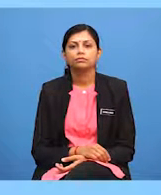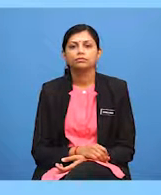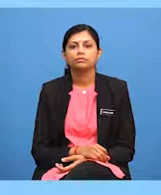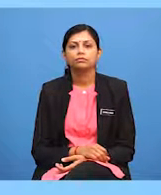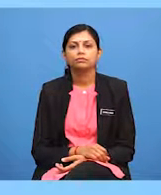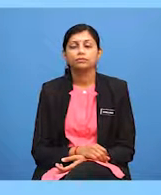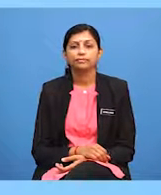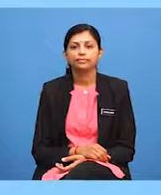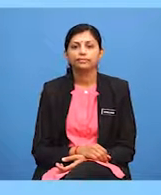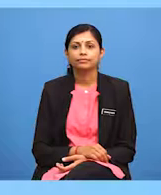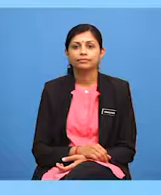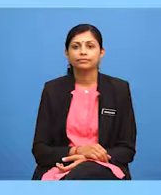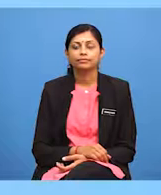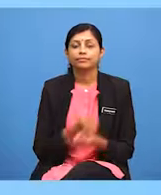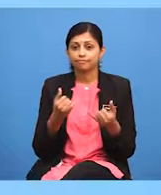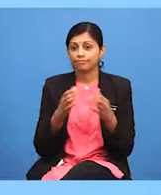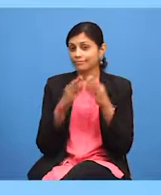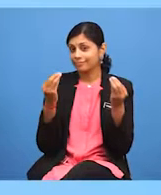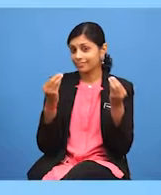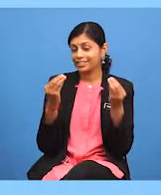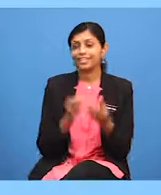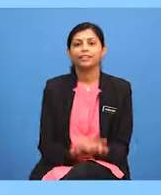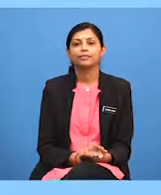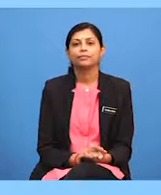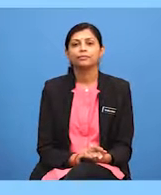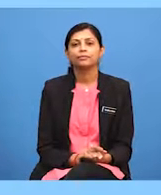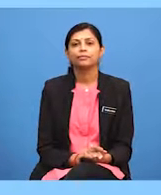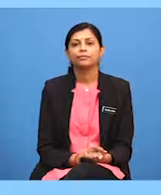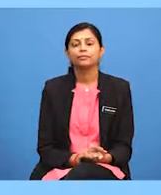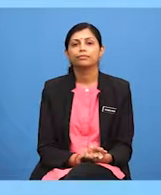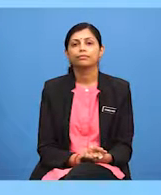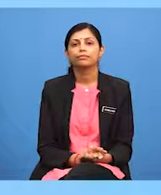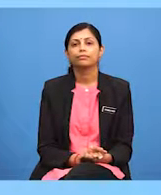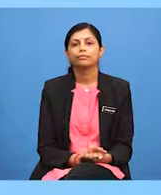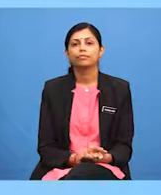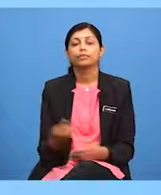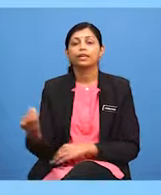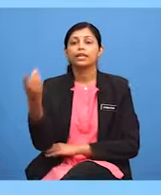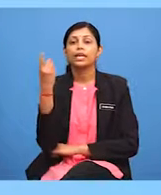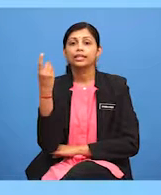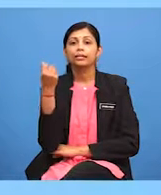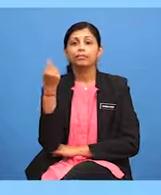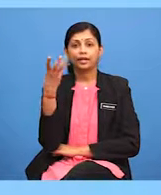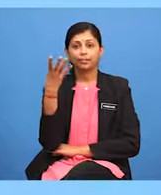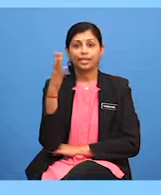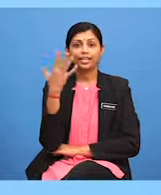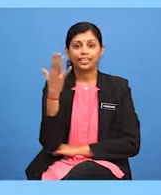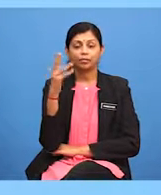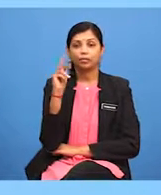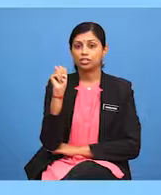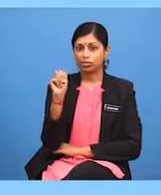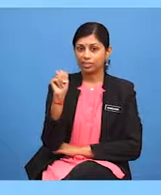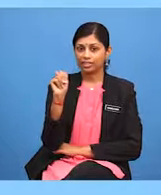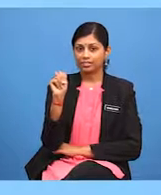Murid-murid, mari kita cuba selesaikan. Daya yang digunakan adalah sebanyak 15